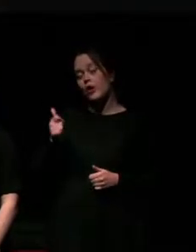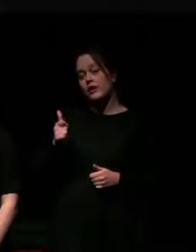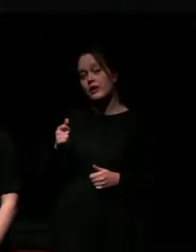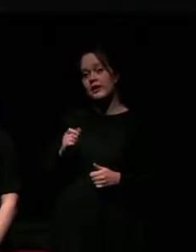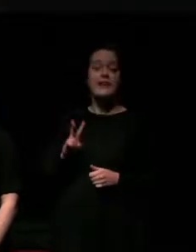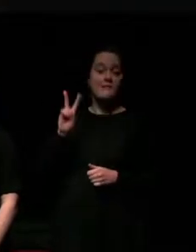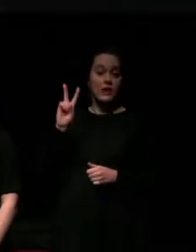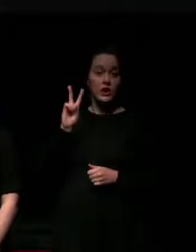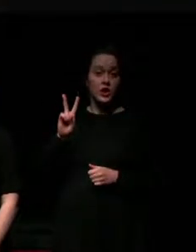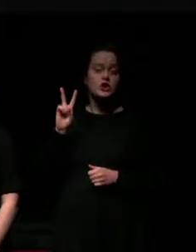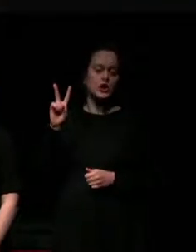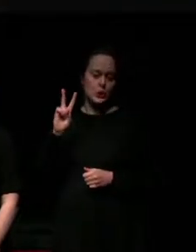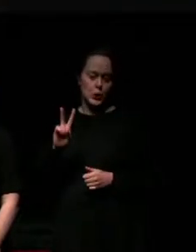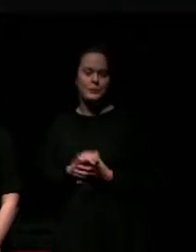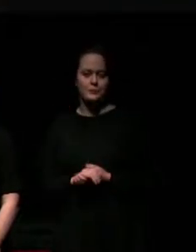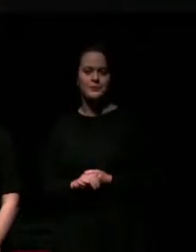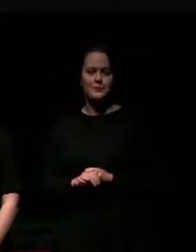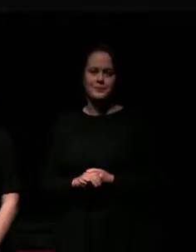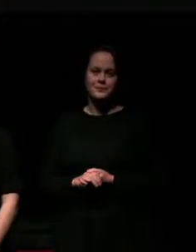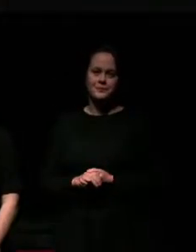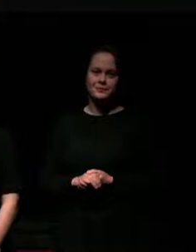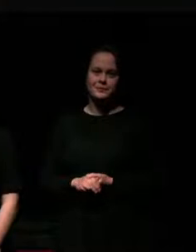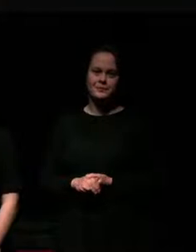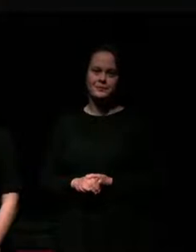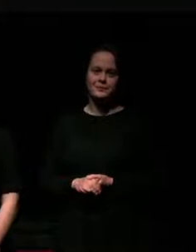nordmennene der kaller det for.